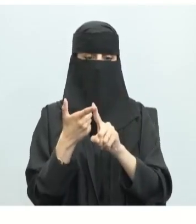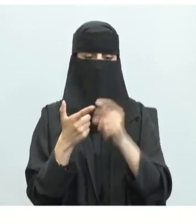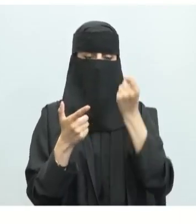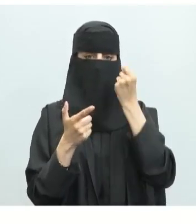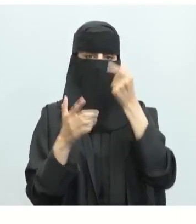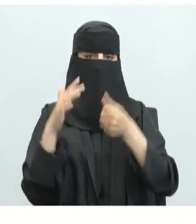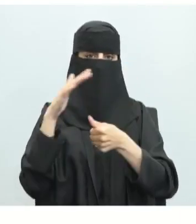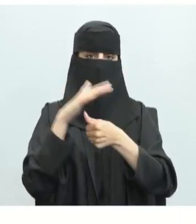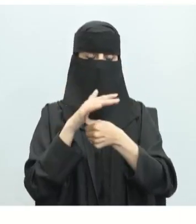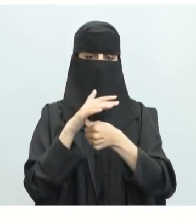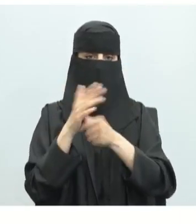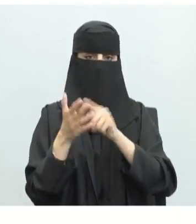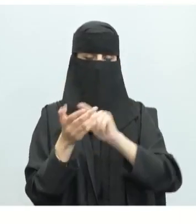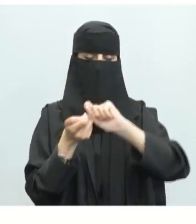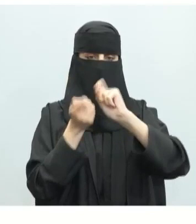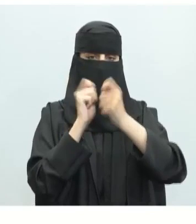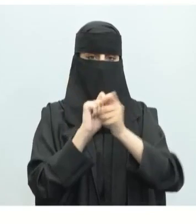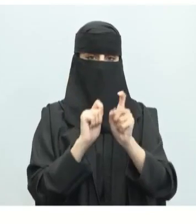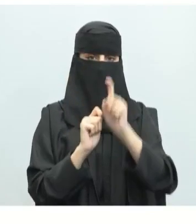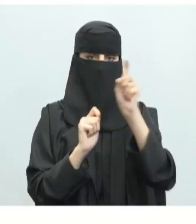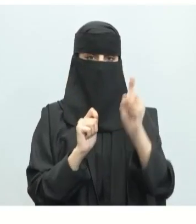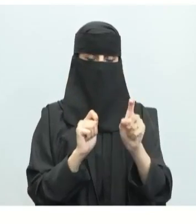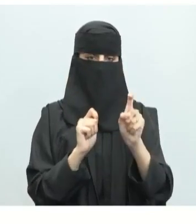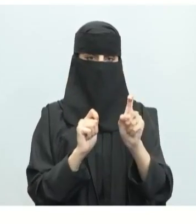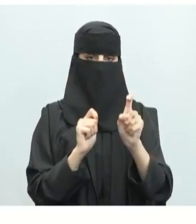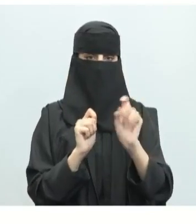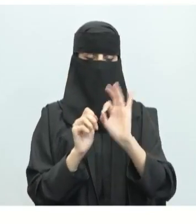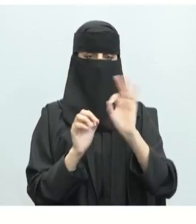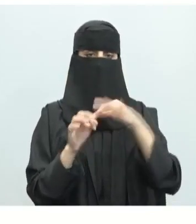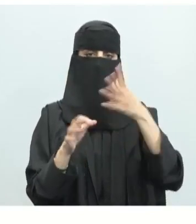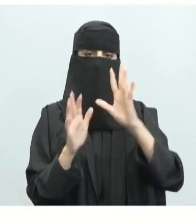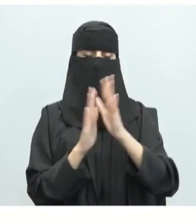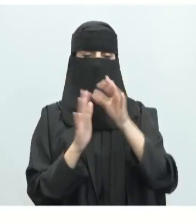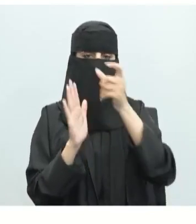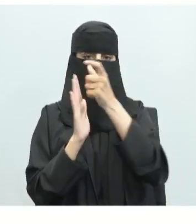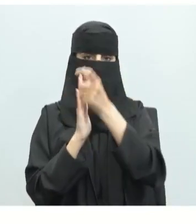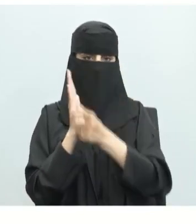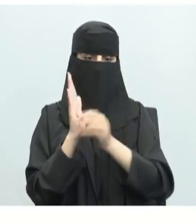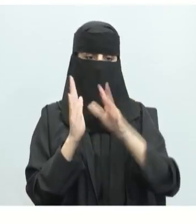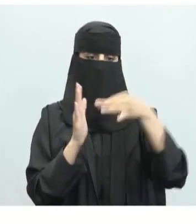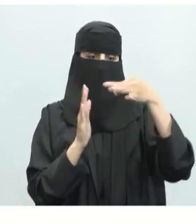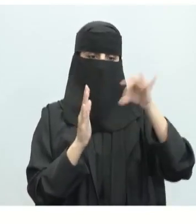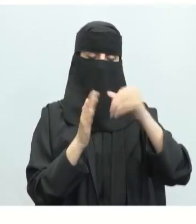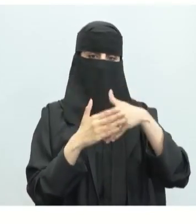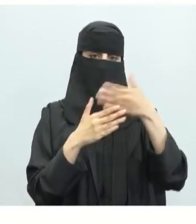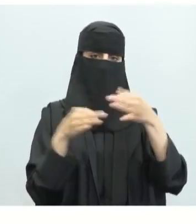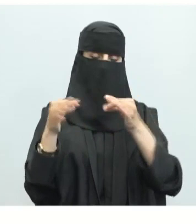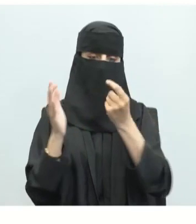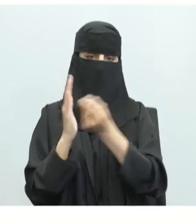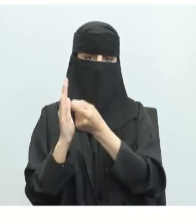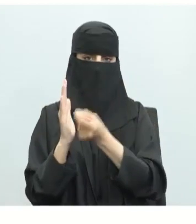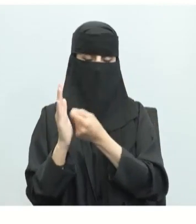أكثر، وأكتب السؤال على الهامش أو على ورقة خارجية. بعد ذلك